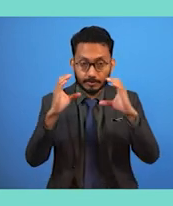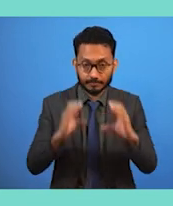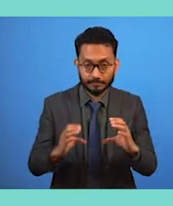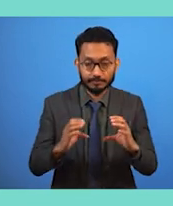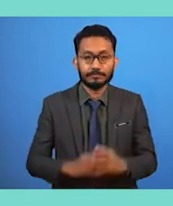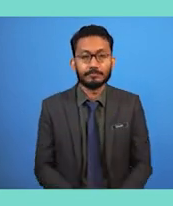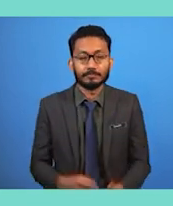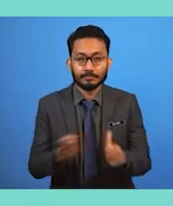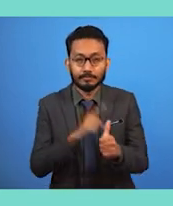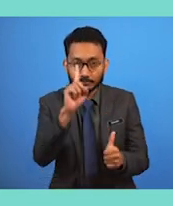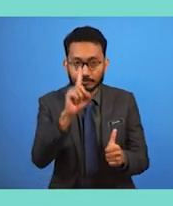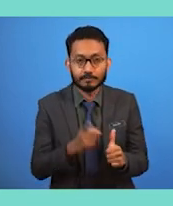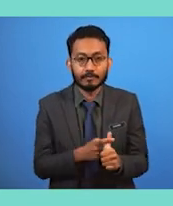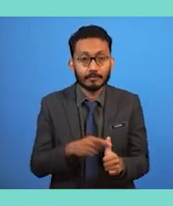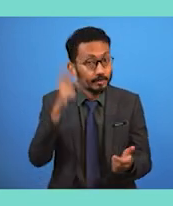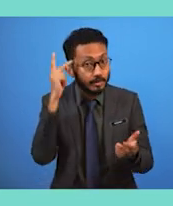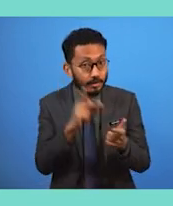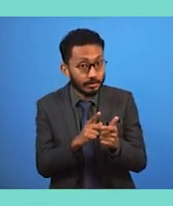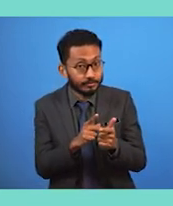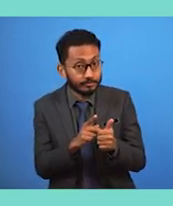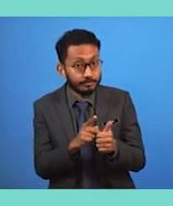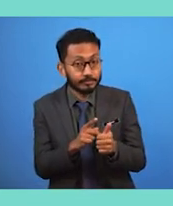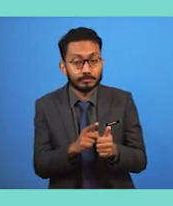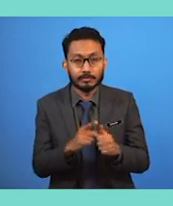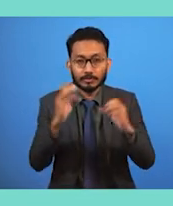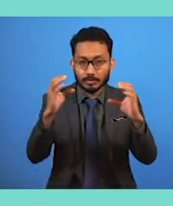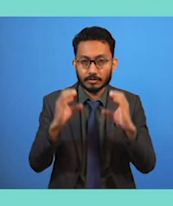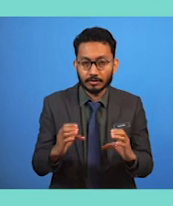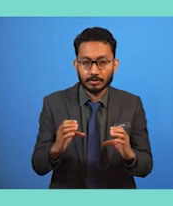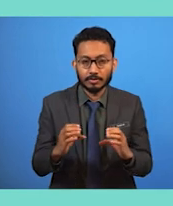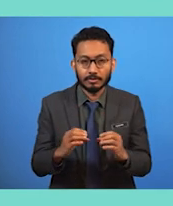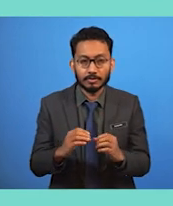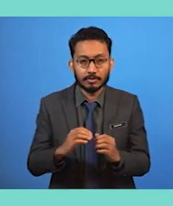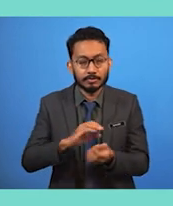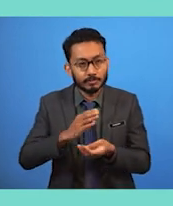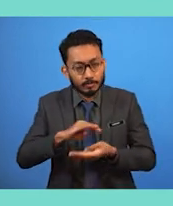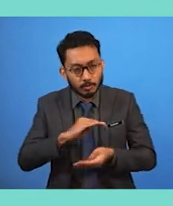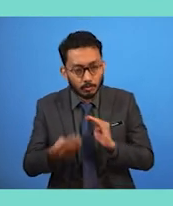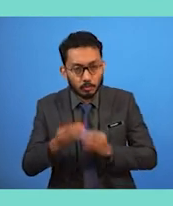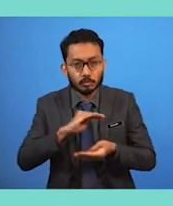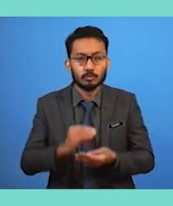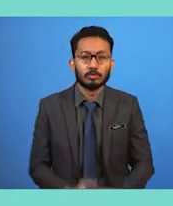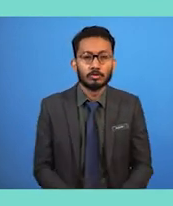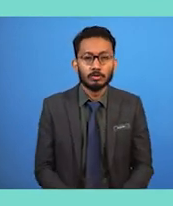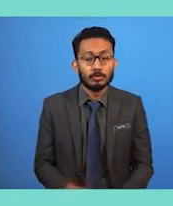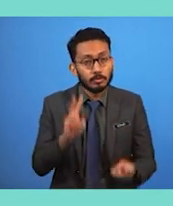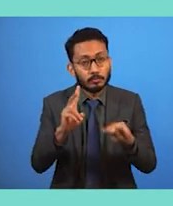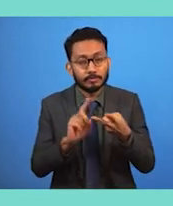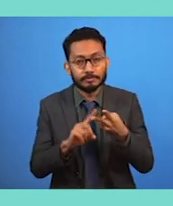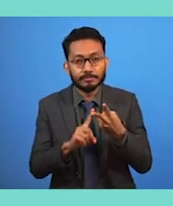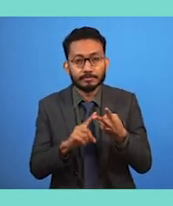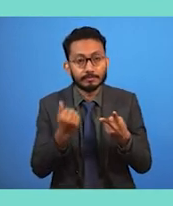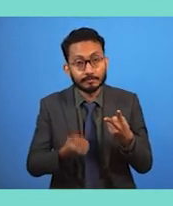pertama, mengenal pasti kaedah pembungkusan. Kedua, mengenal pasti peralatan pembungkusan